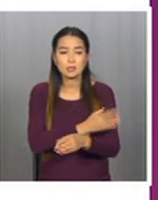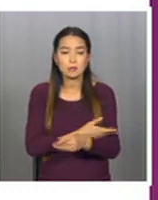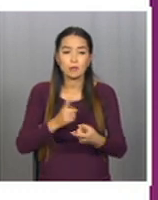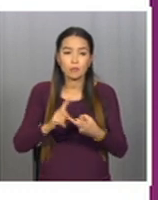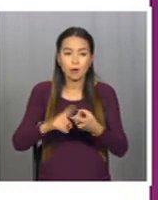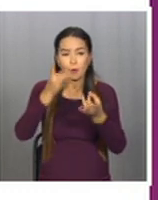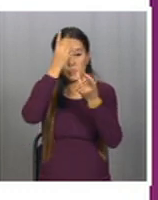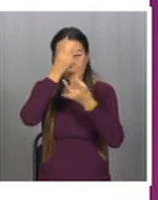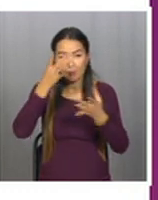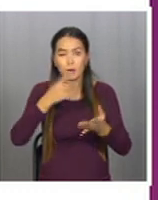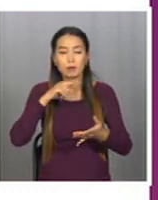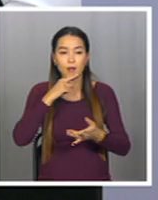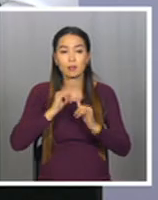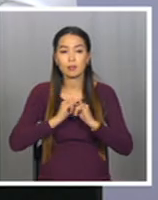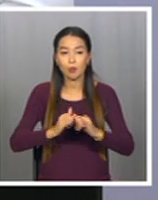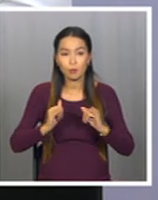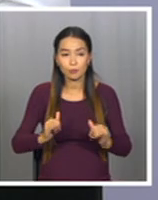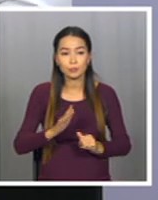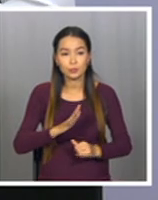сайын байытты.